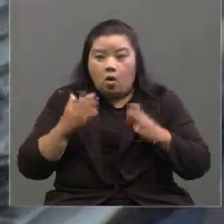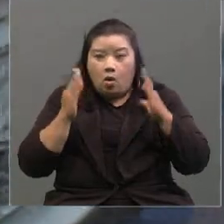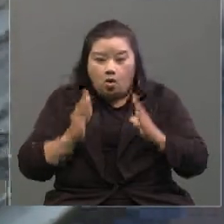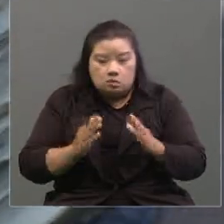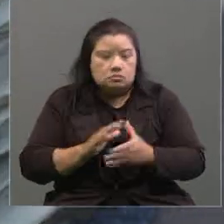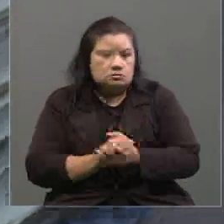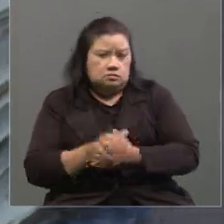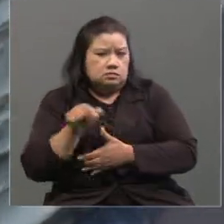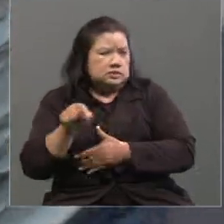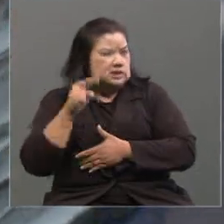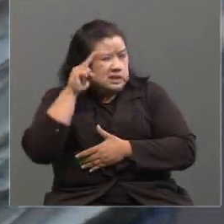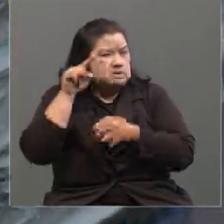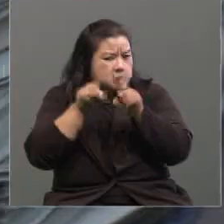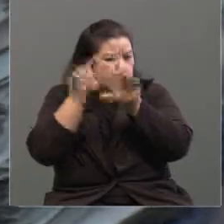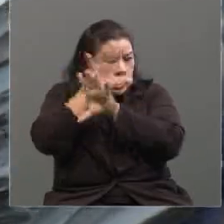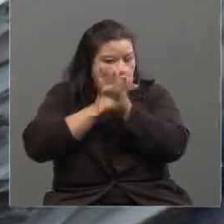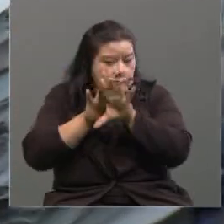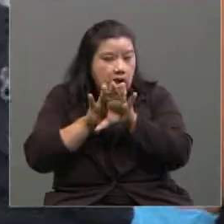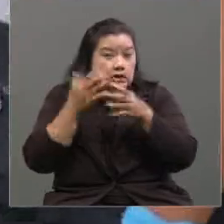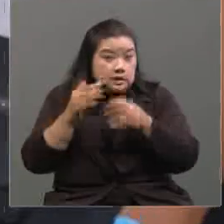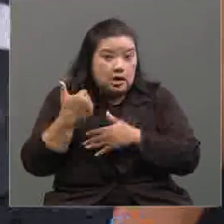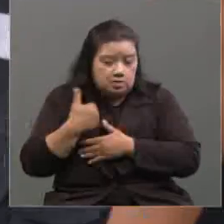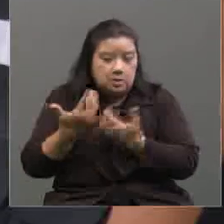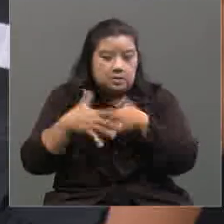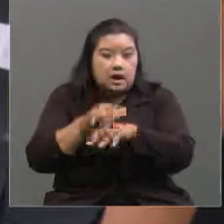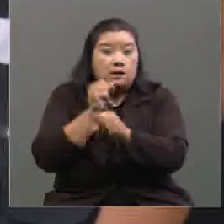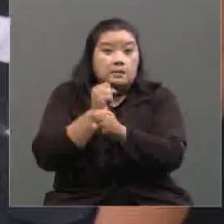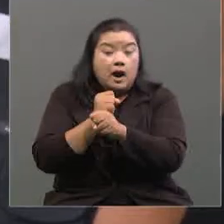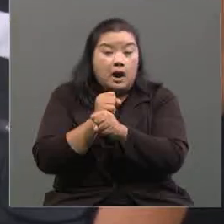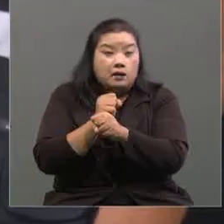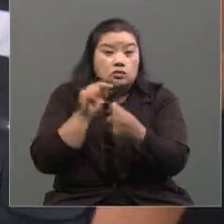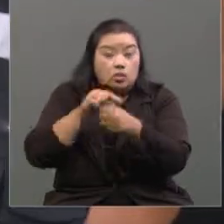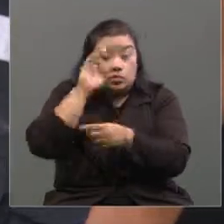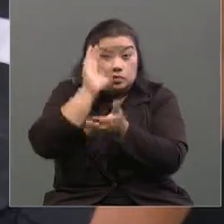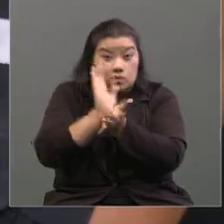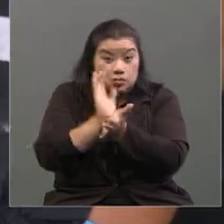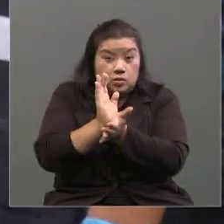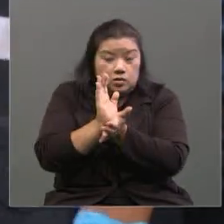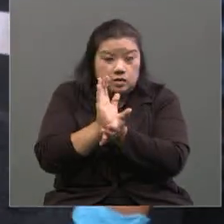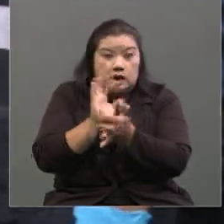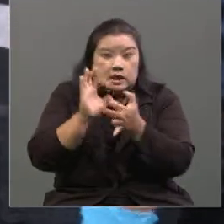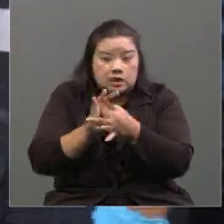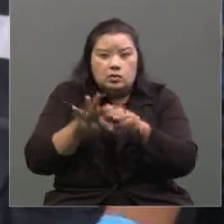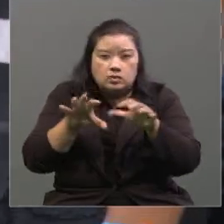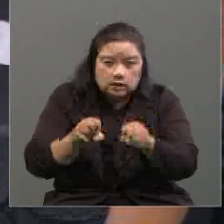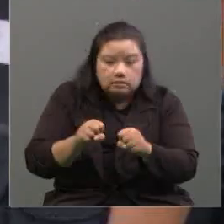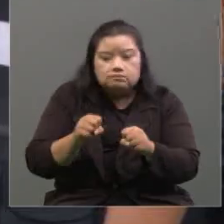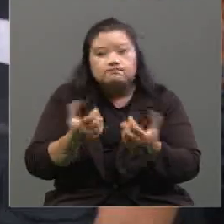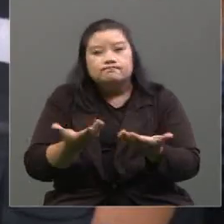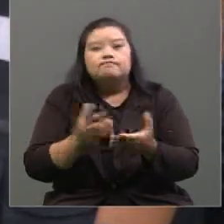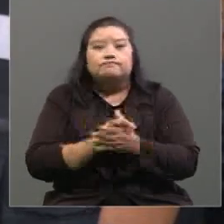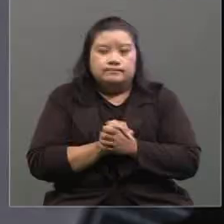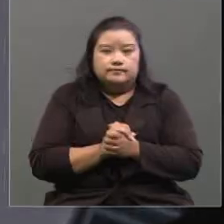คดีมันมีส่วนที่คล้ายกันแต่ว่าเดี๋ยวต้องไปประสานข้อมูลเพิ่มเติมกับตำรวจนครบาลในการติดตามแล้วก็ตรวจสอบต่อไป